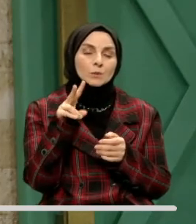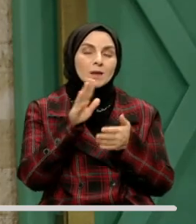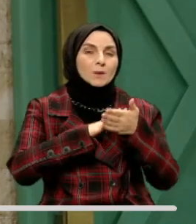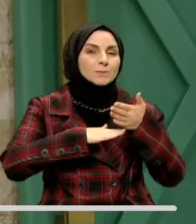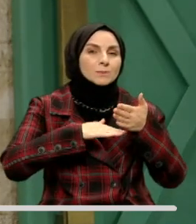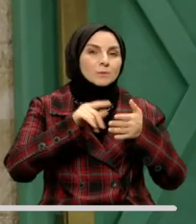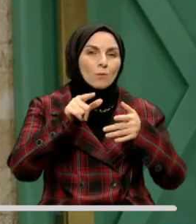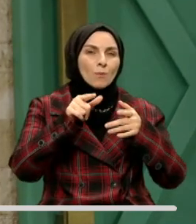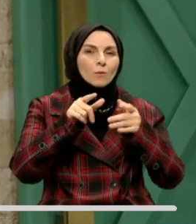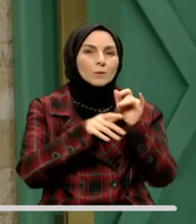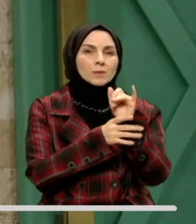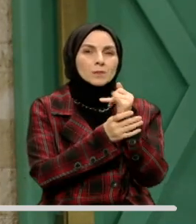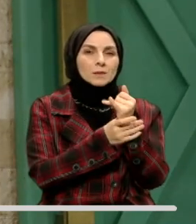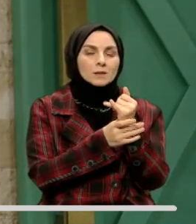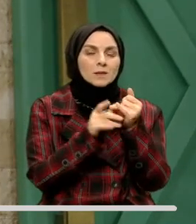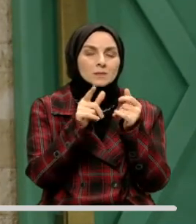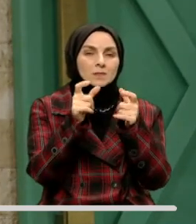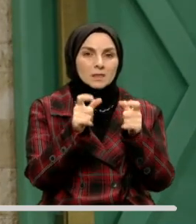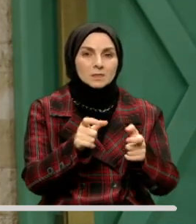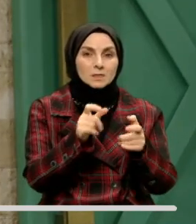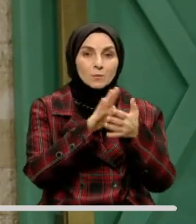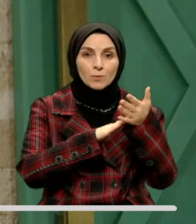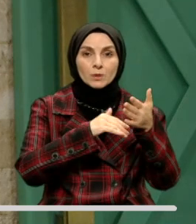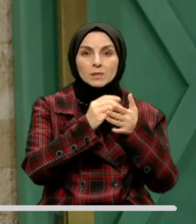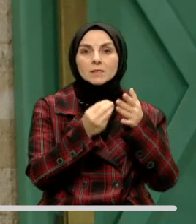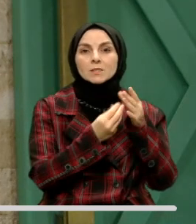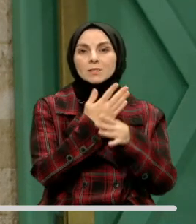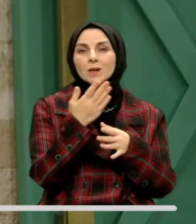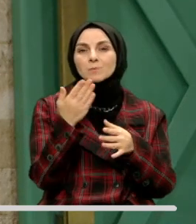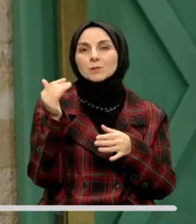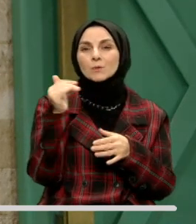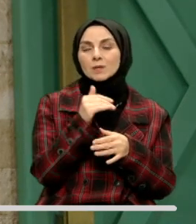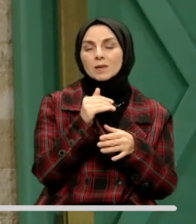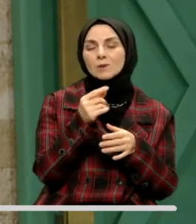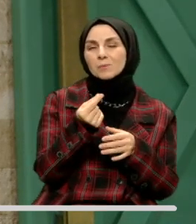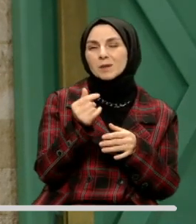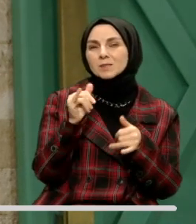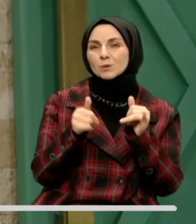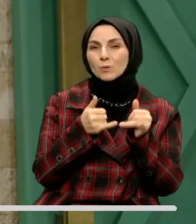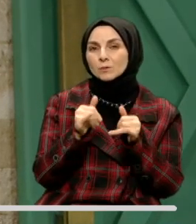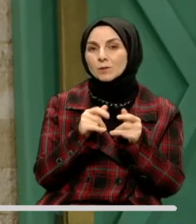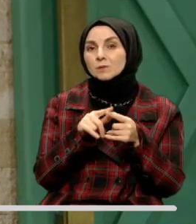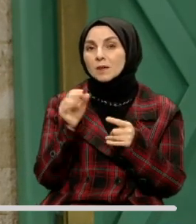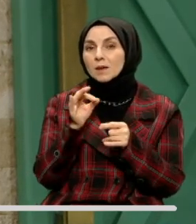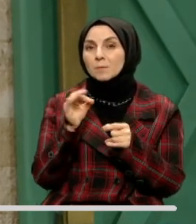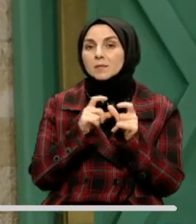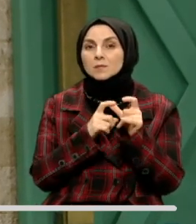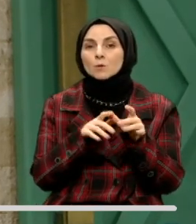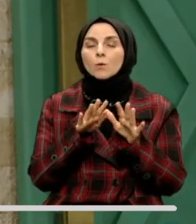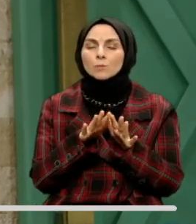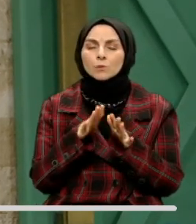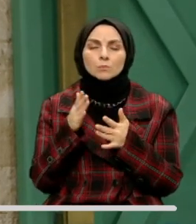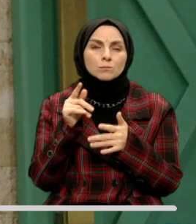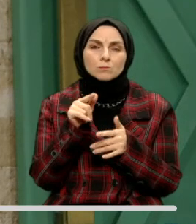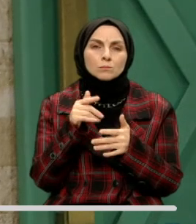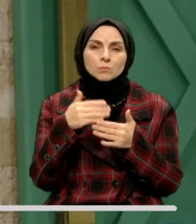çıkarmış kapaklarını ondan sonra. Sonra geliyor, birazcık oyun oynuyoruz ve neden, hani hemen de sormuyorum orada. Neden hani